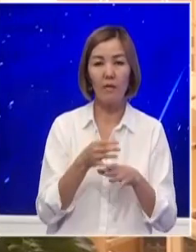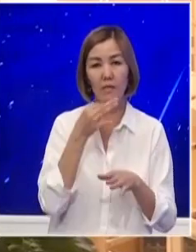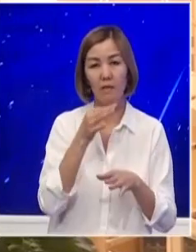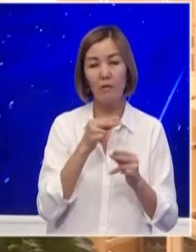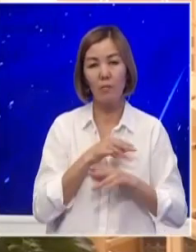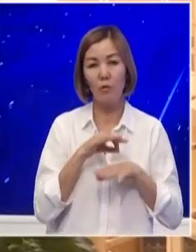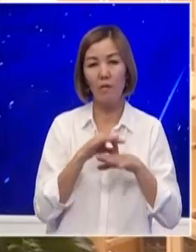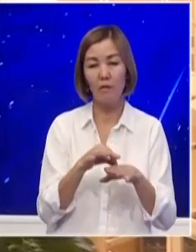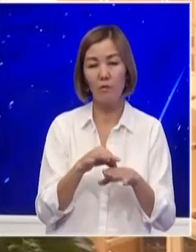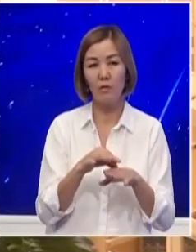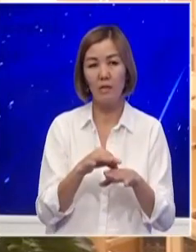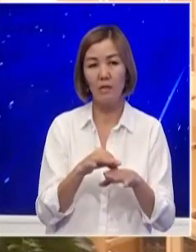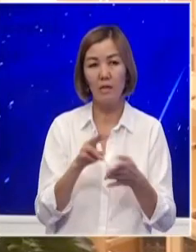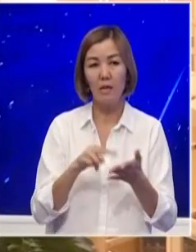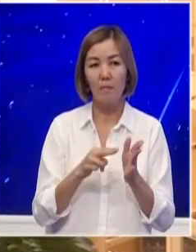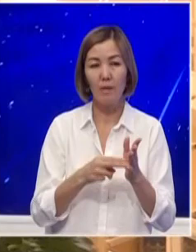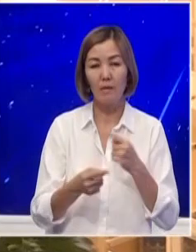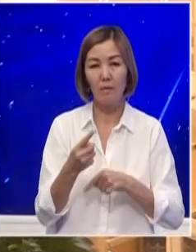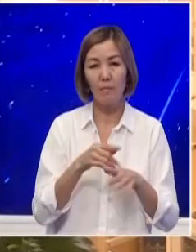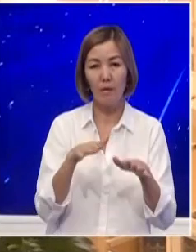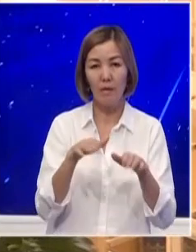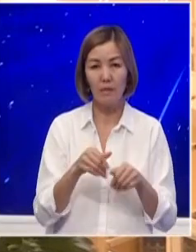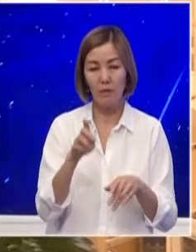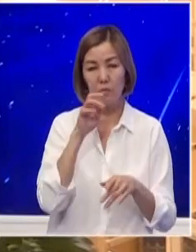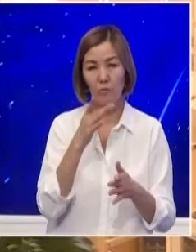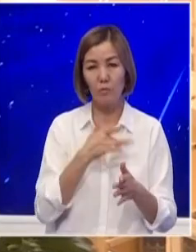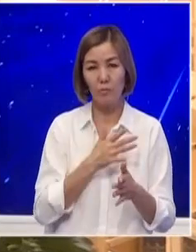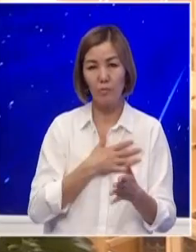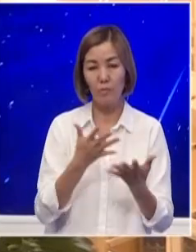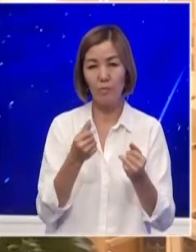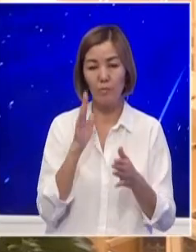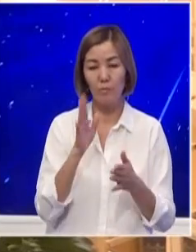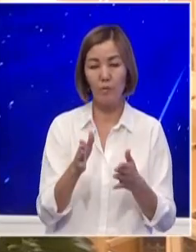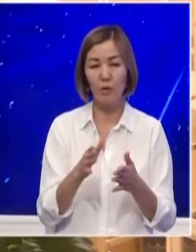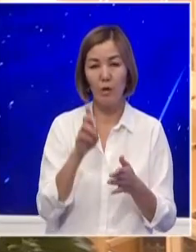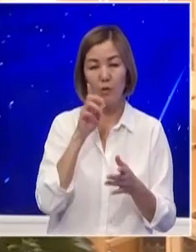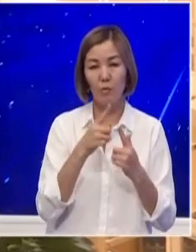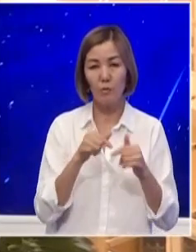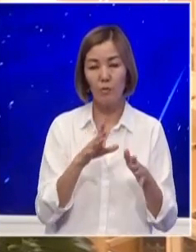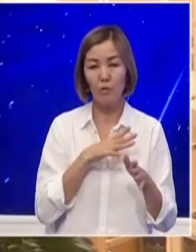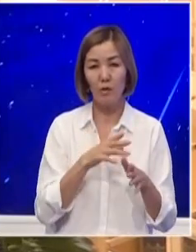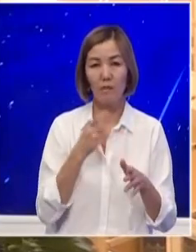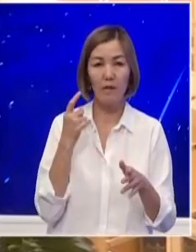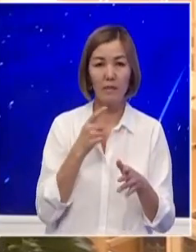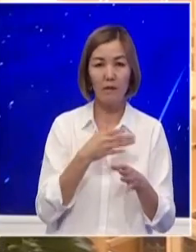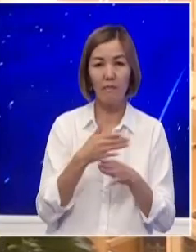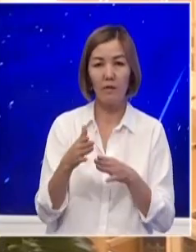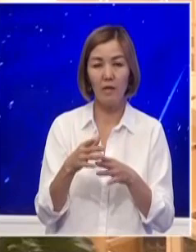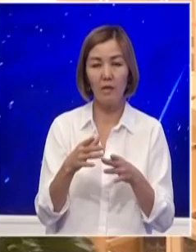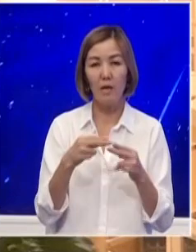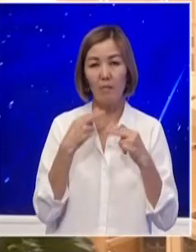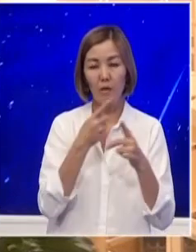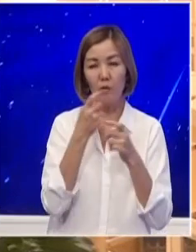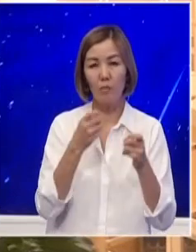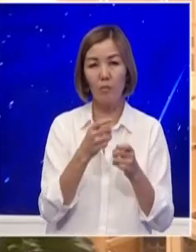соответствующая работа. После утверждения планов земли будут изъяты в пользу государства. На данный момент со стороны госорганов землевладельцам выдаются листки